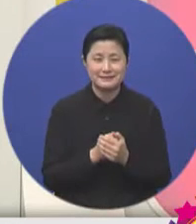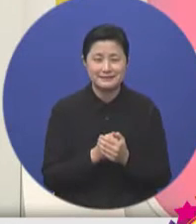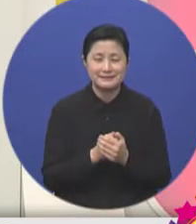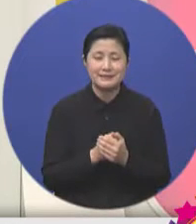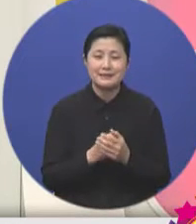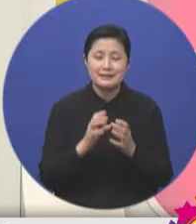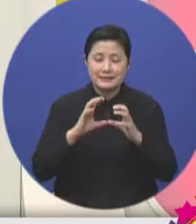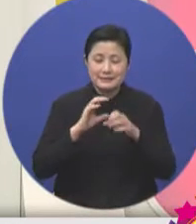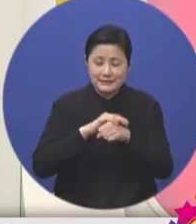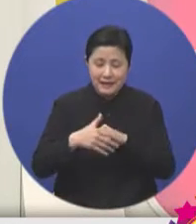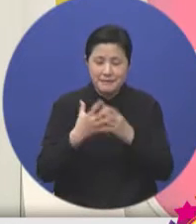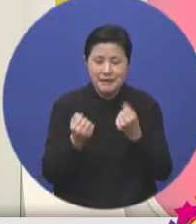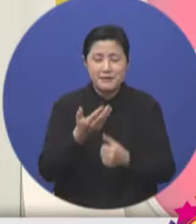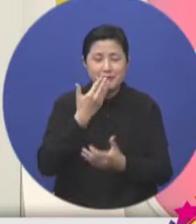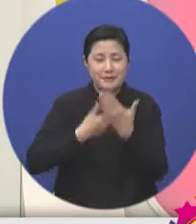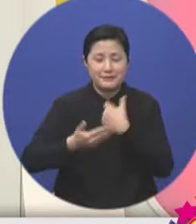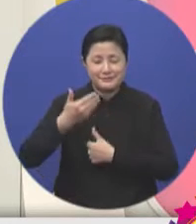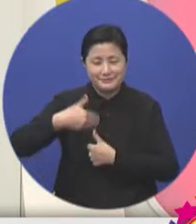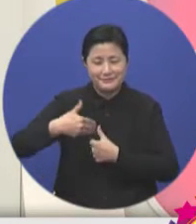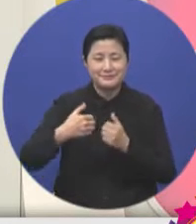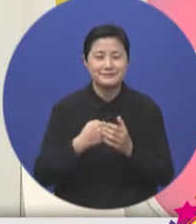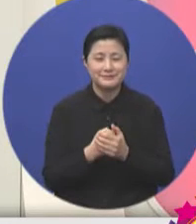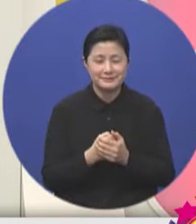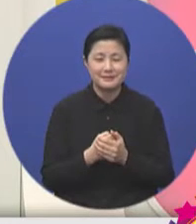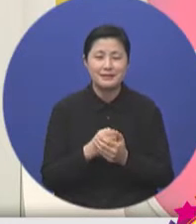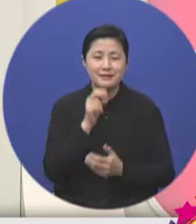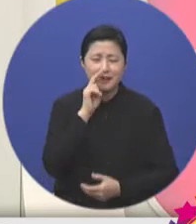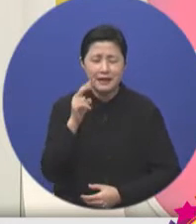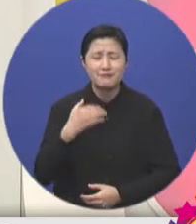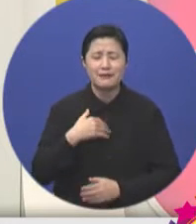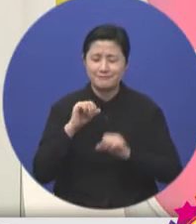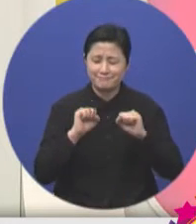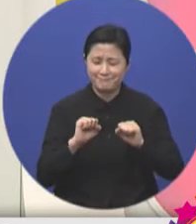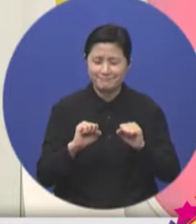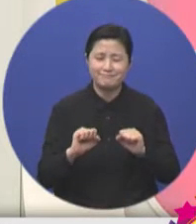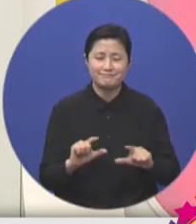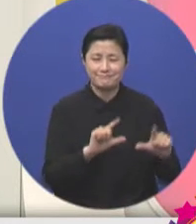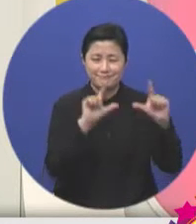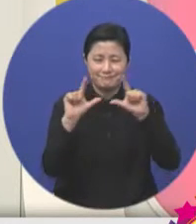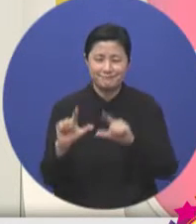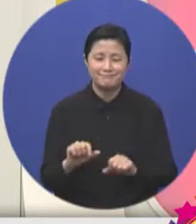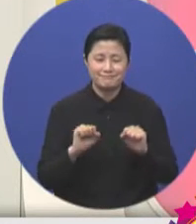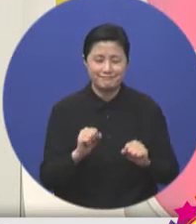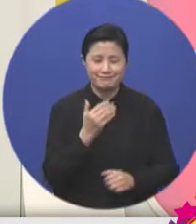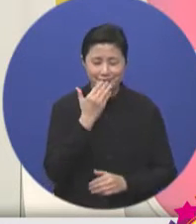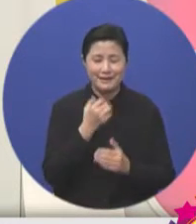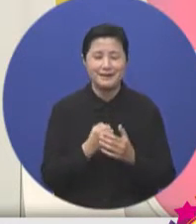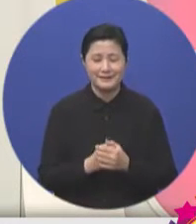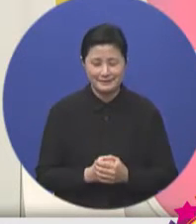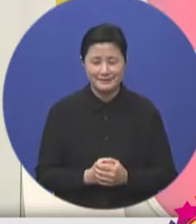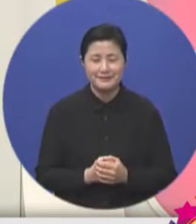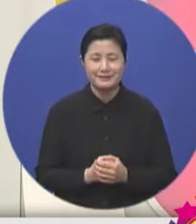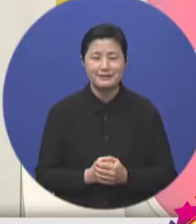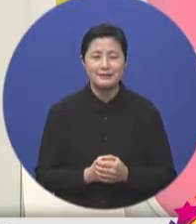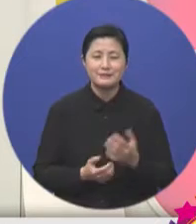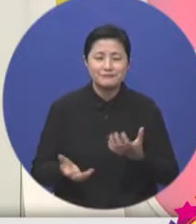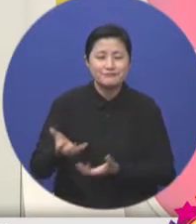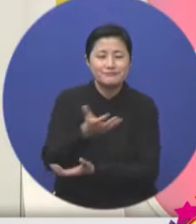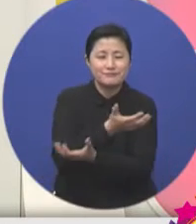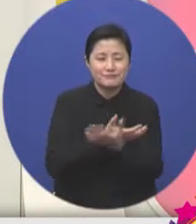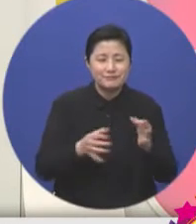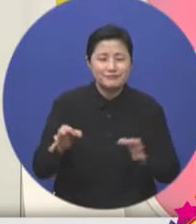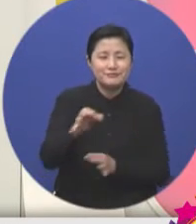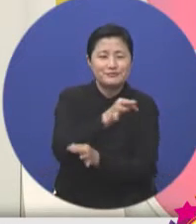잡사 주세요. 예, 알겠습니다. 많이 잡사야 우리가 또 살고. 또. 예. 그럼요. 이렇게 돌고 돌아야